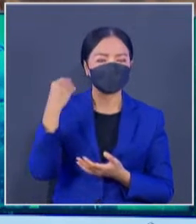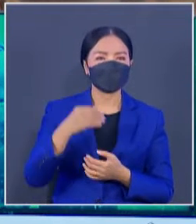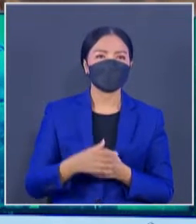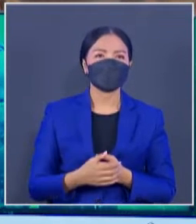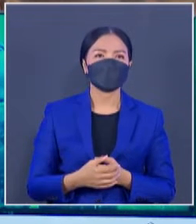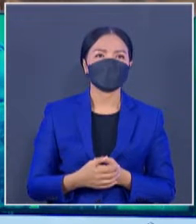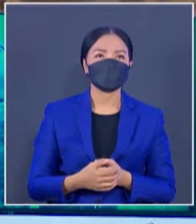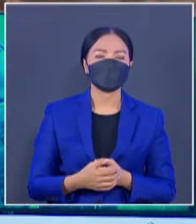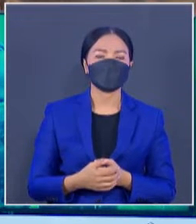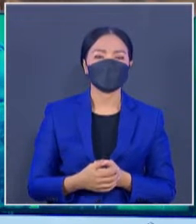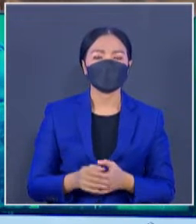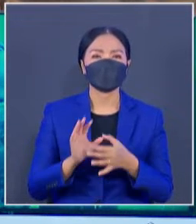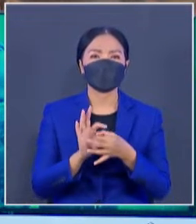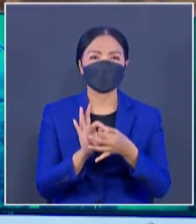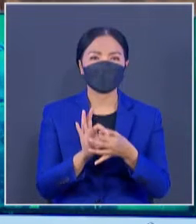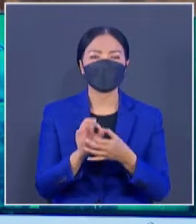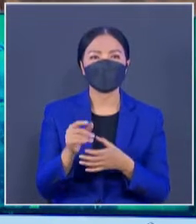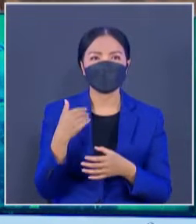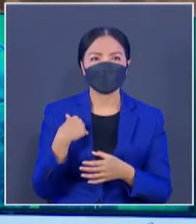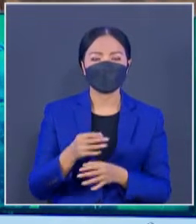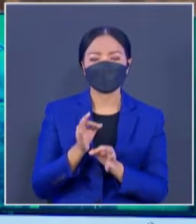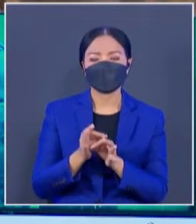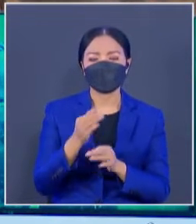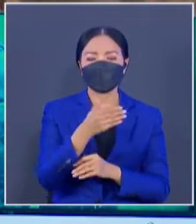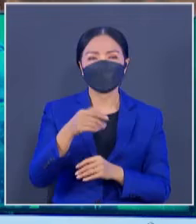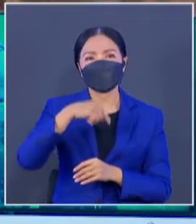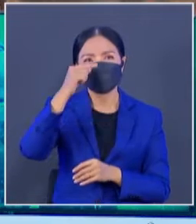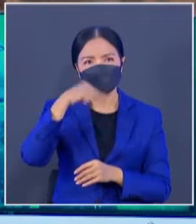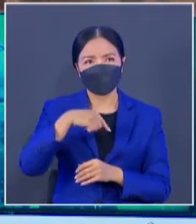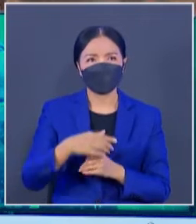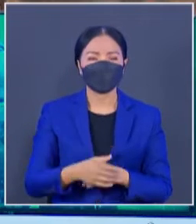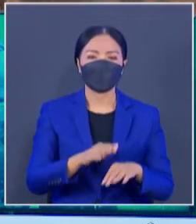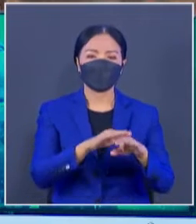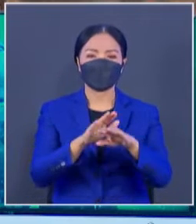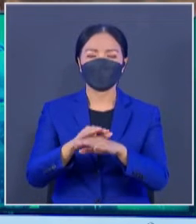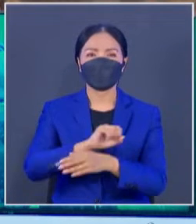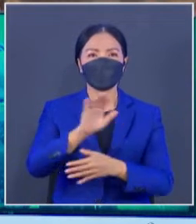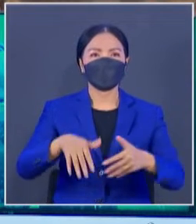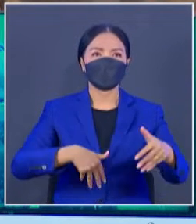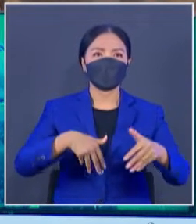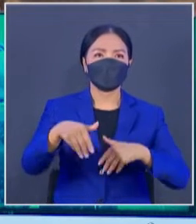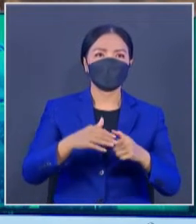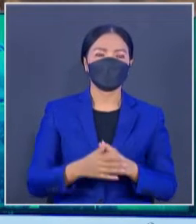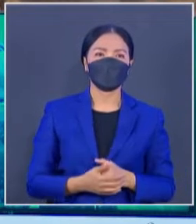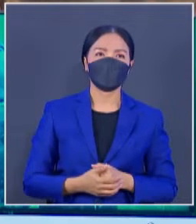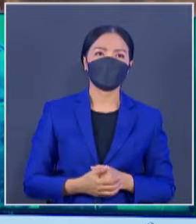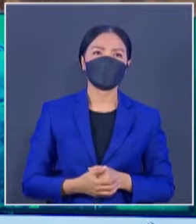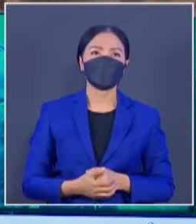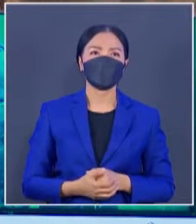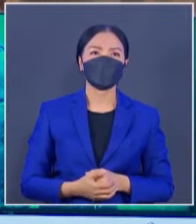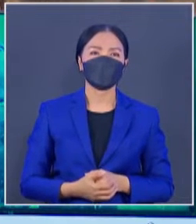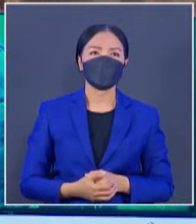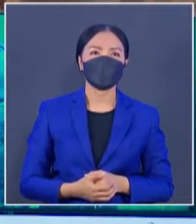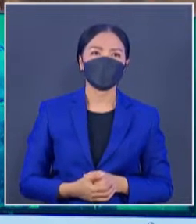ะคะทีนี้ก็มีความห่วงใยจากฝากฝั่งของธนาคารแห่งประเทศไทยค่ะออกมาเตือนพี่น้องประชาชนนะคะรวมทั้งเราสามารถที่จ